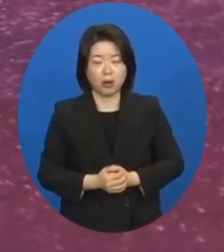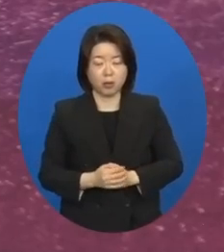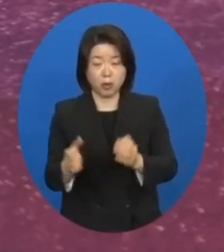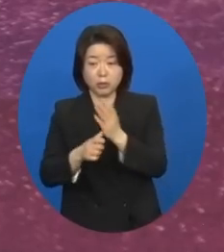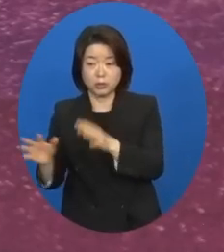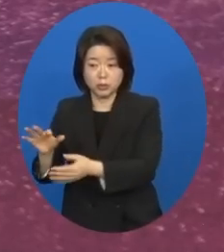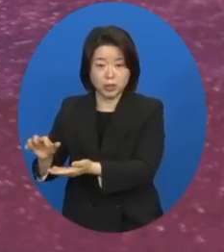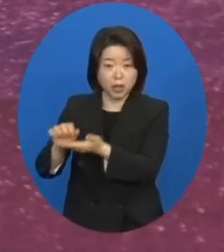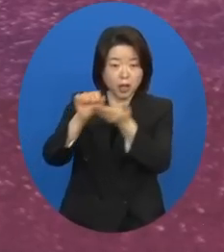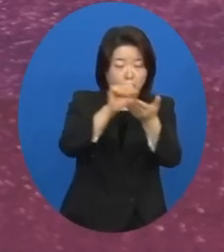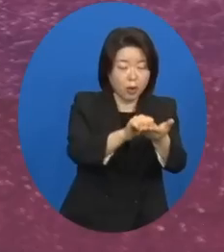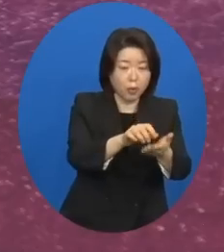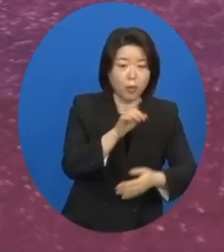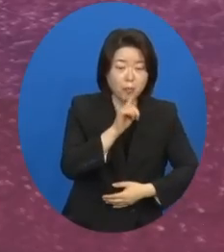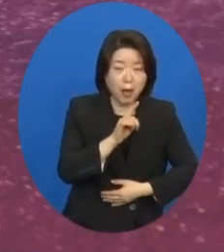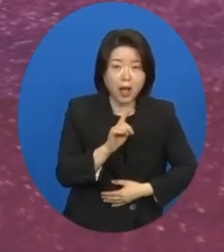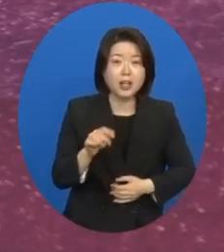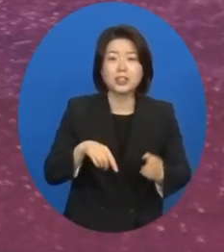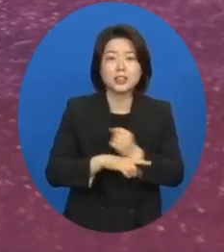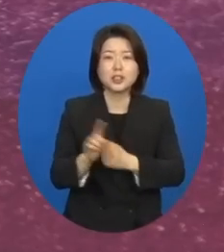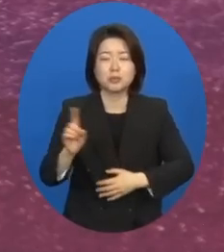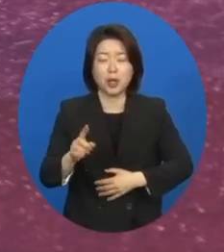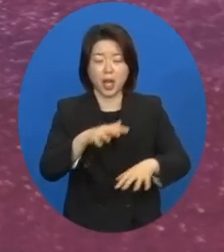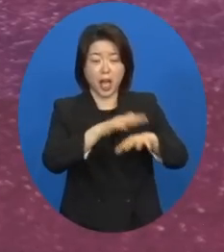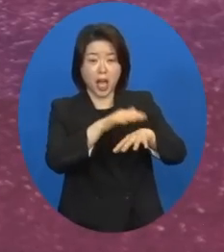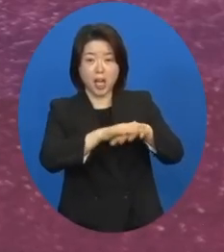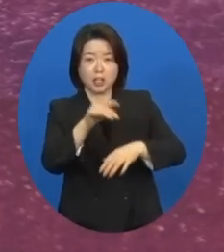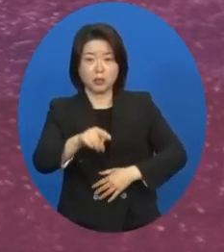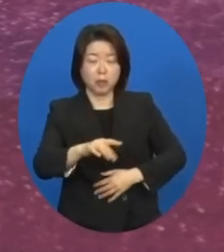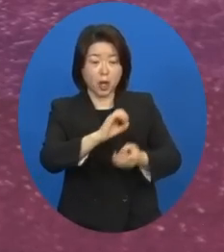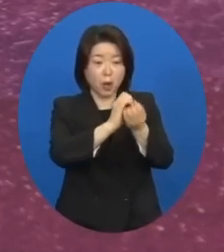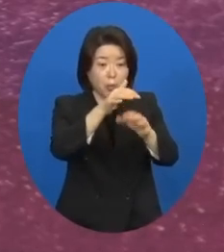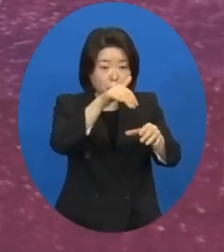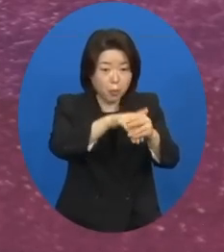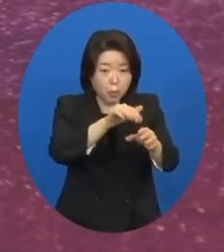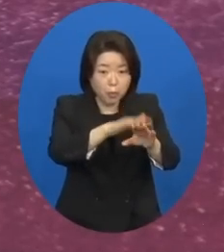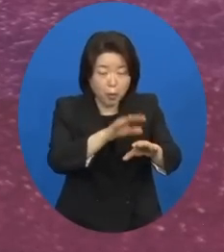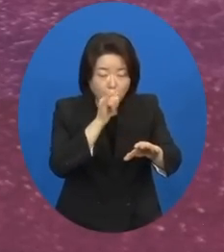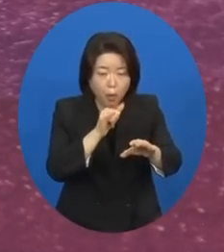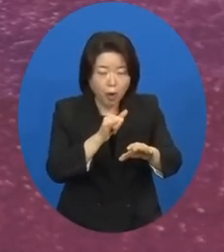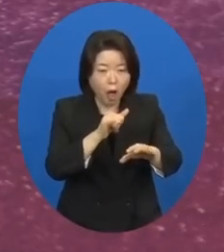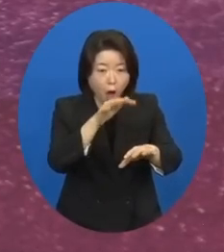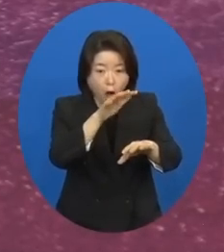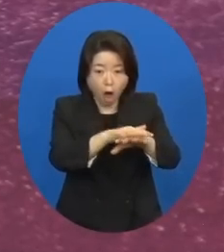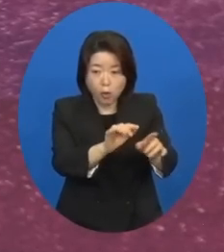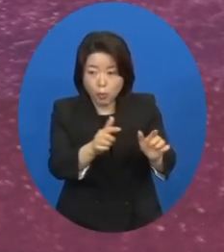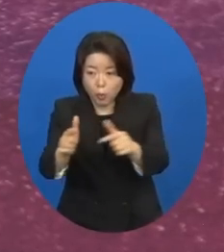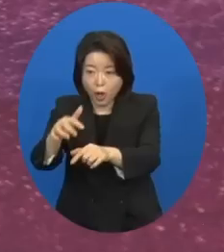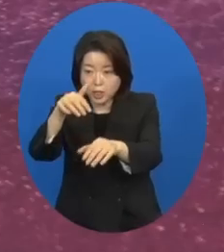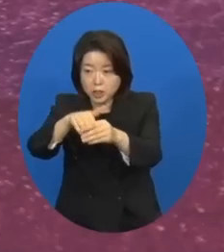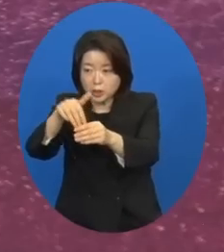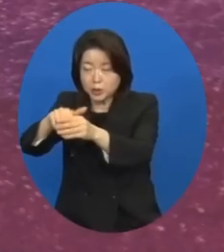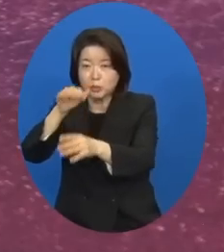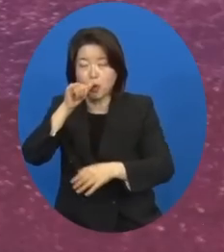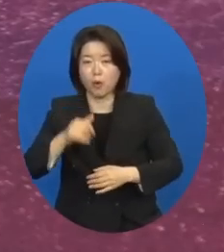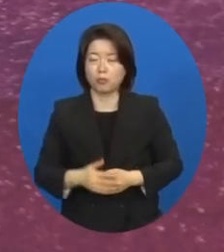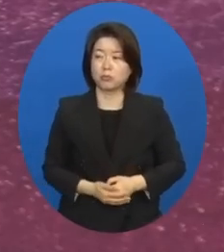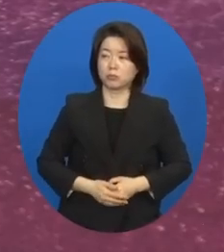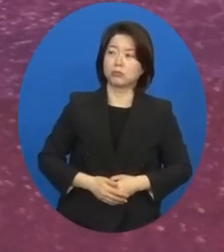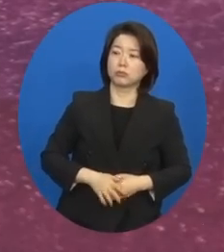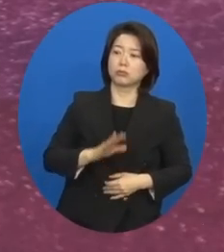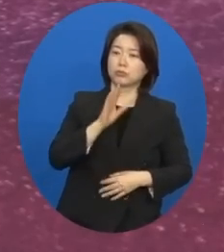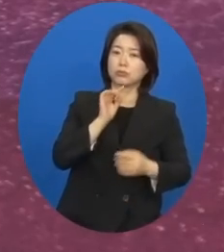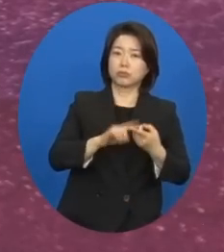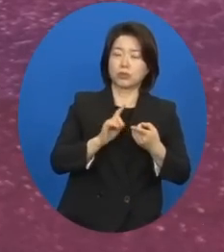가져다 놓는다는 이야기가 그 밭에 꽃이 심겨져 있습니다. 농작물이 심겨져 있습니다. 저는 당연히